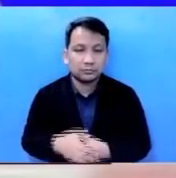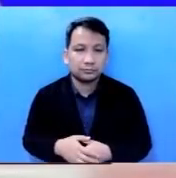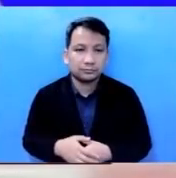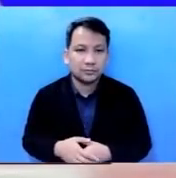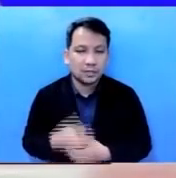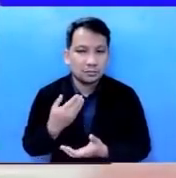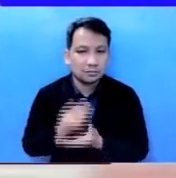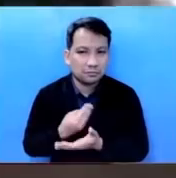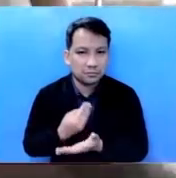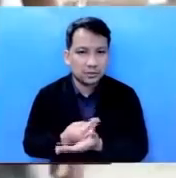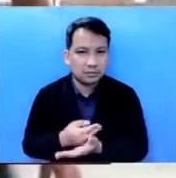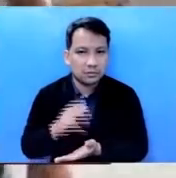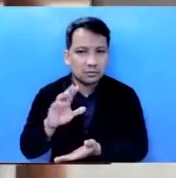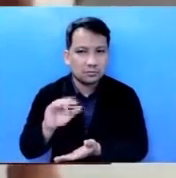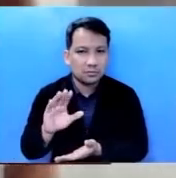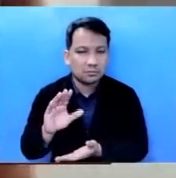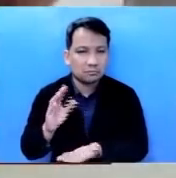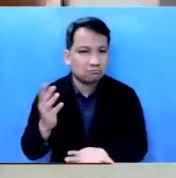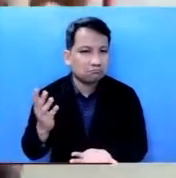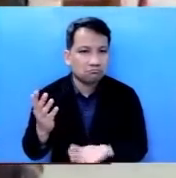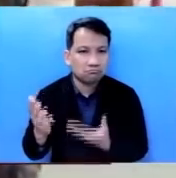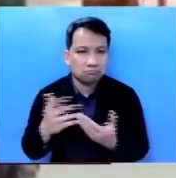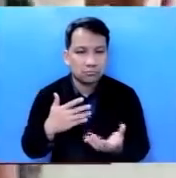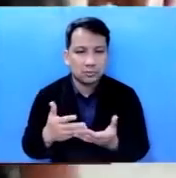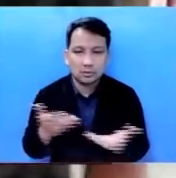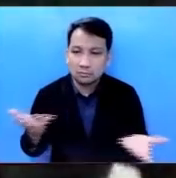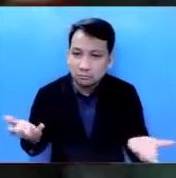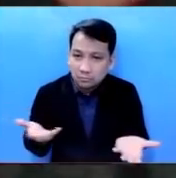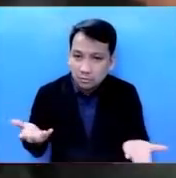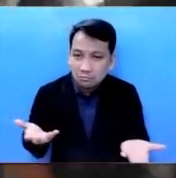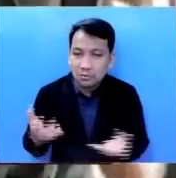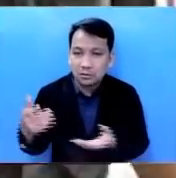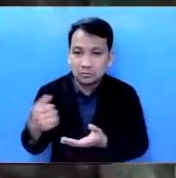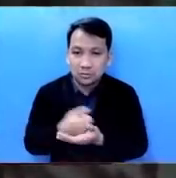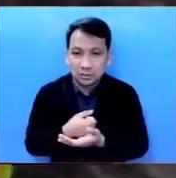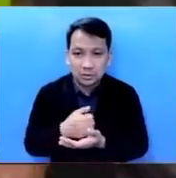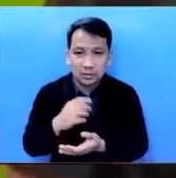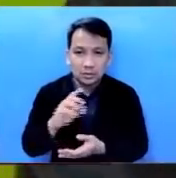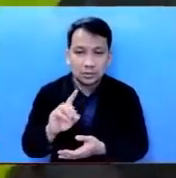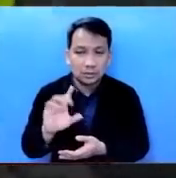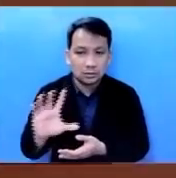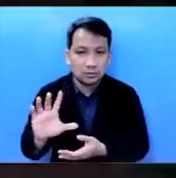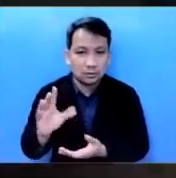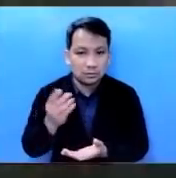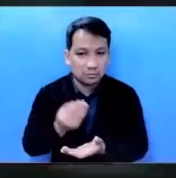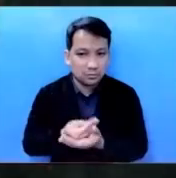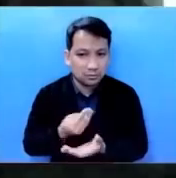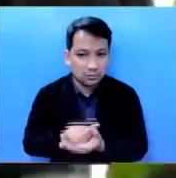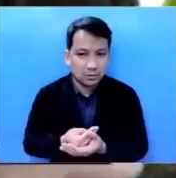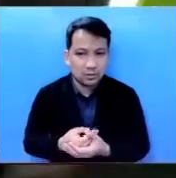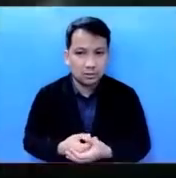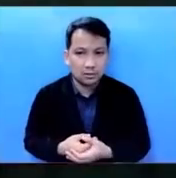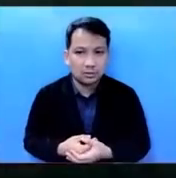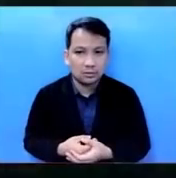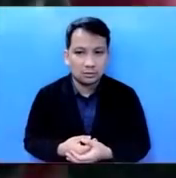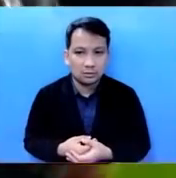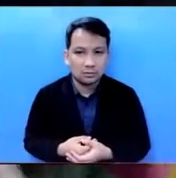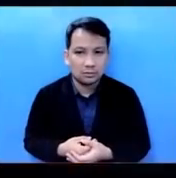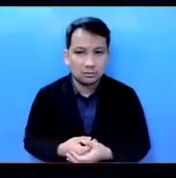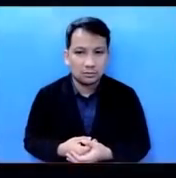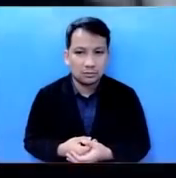ng 50 million. Kaya saan kunin ni De Lima yung pera? Drug lords. Eh, siya